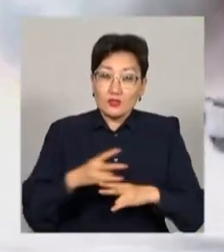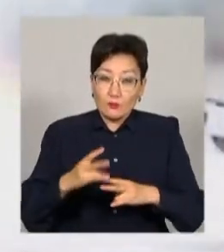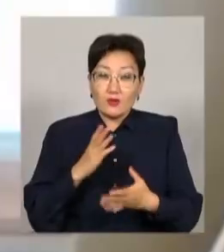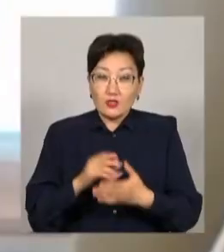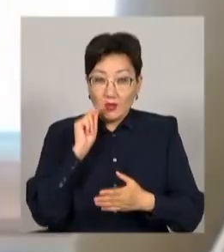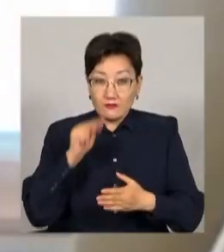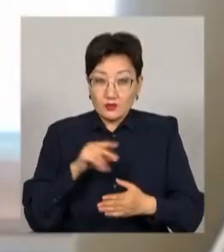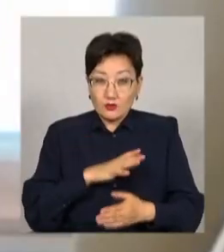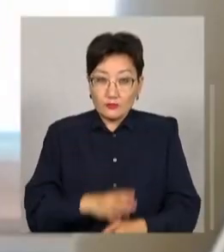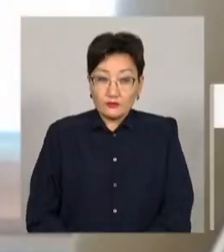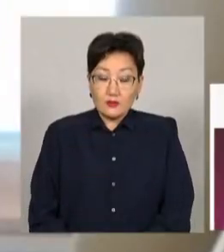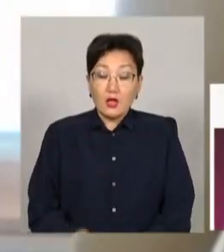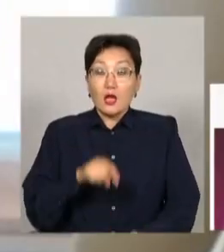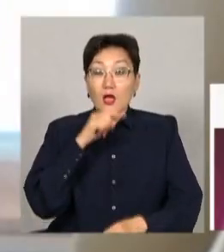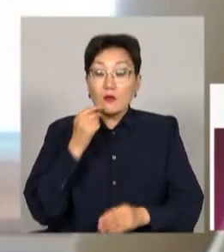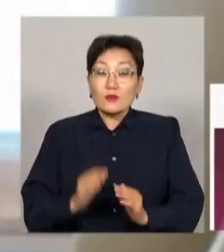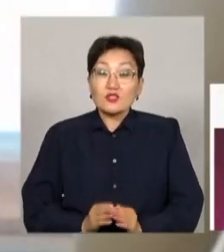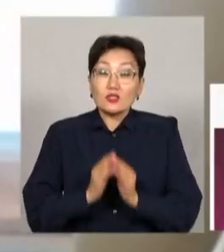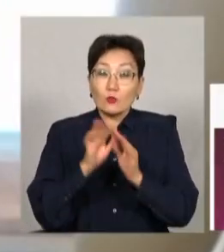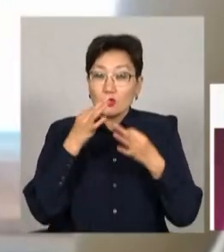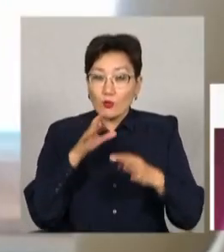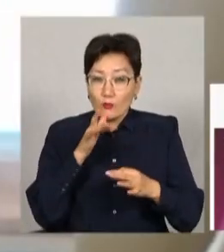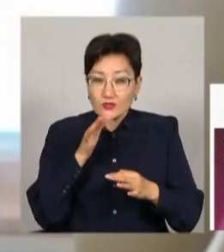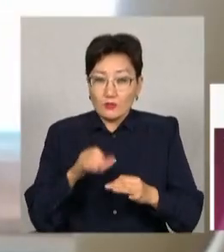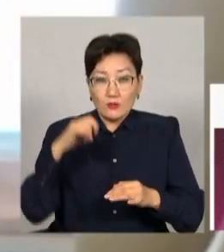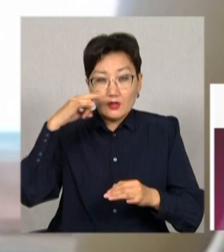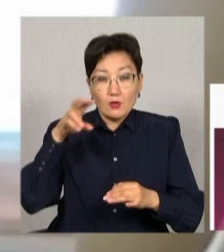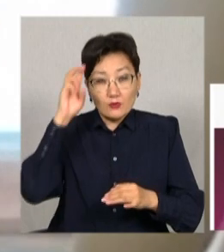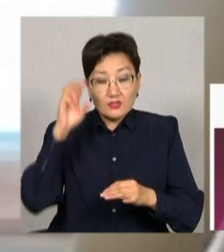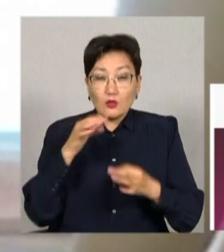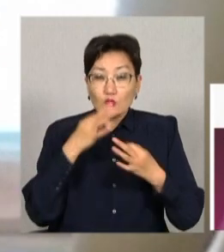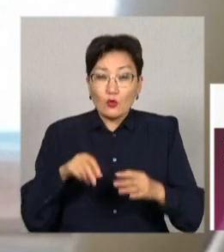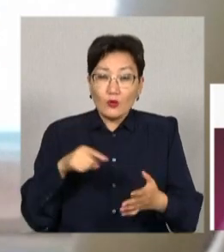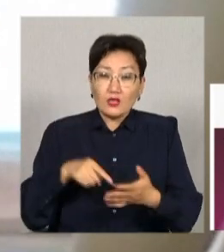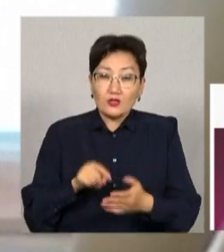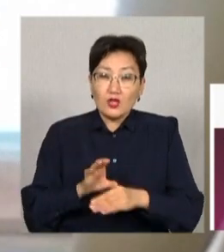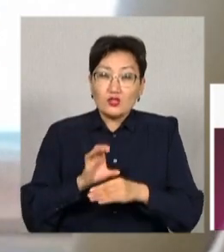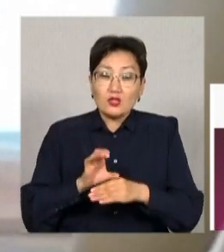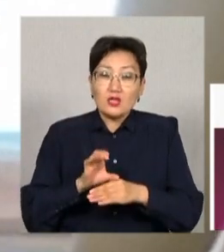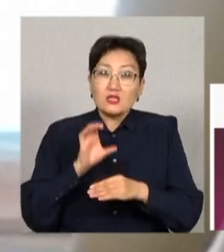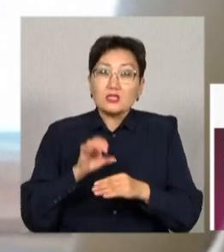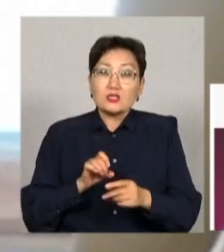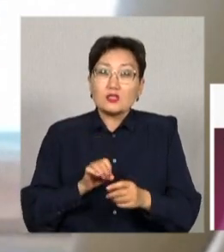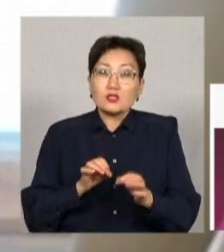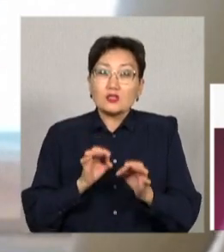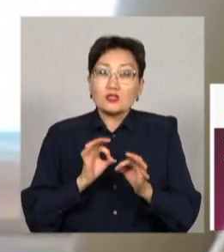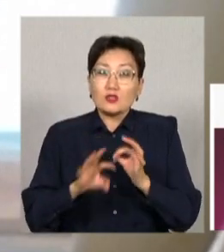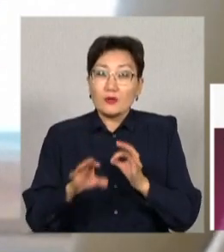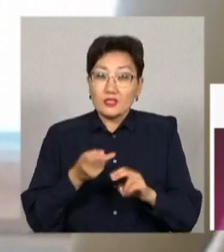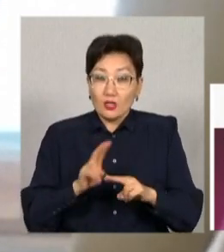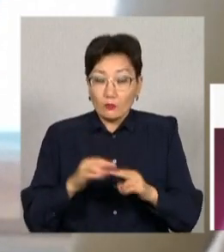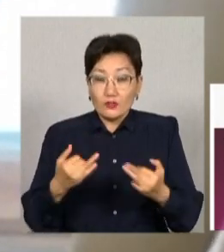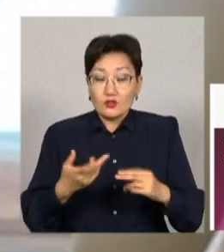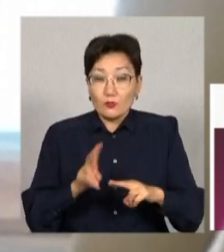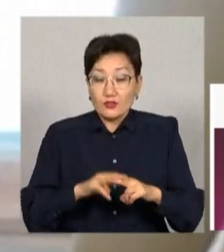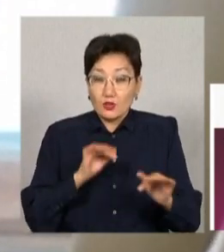тақты. Ресей зымырандарын кез келген уақытта еліміздің кез келген қаласына жіберетінін анық айталамыз. Ресейдің зымыран арқылы жасап